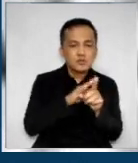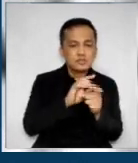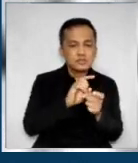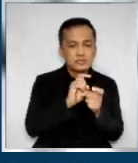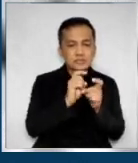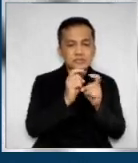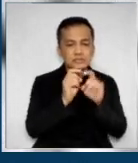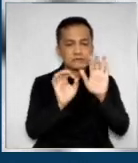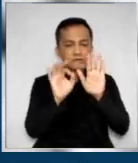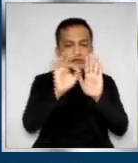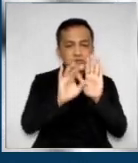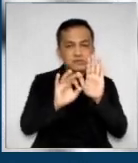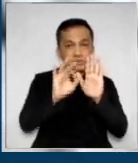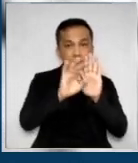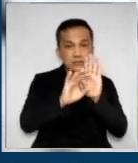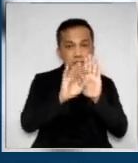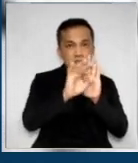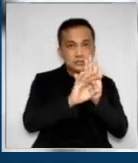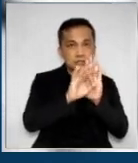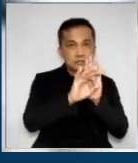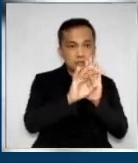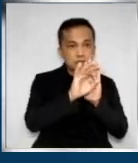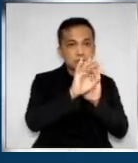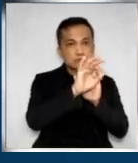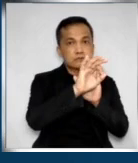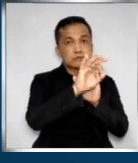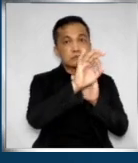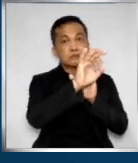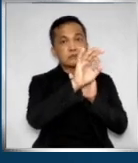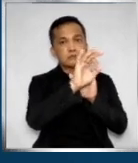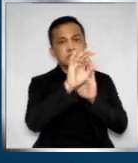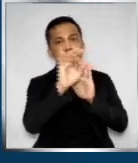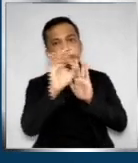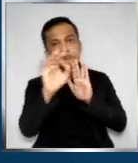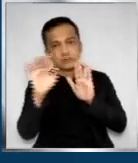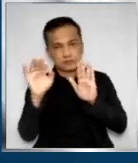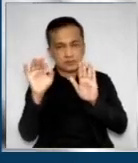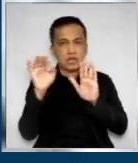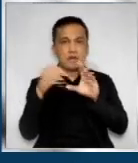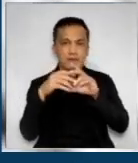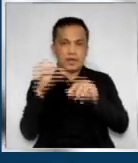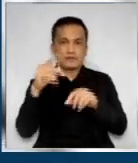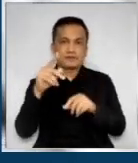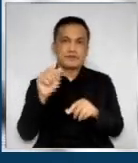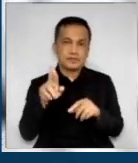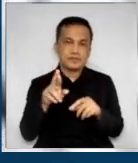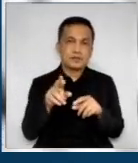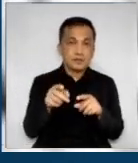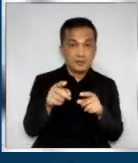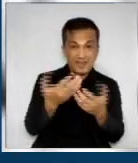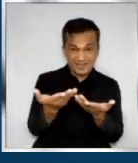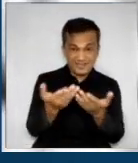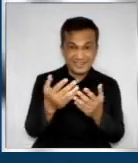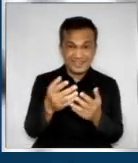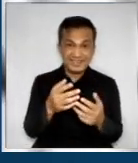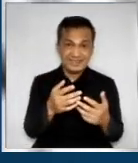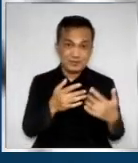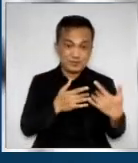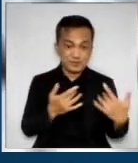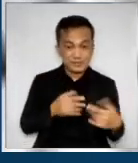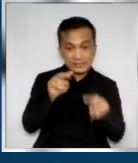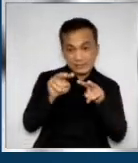na pa-northward, magno-northeastward, papalabas po ng Philippine Area of Responsibility. Pero mga kapuso, ha, mapapansin nyo, hanggang